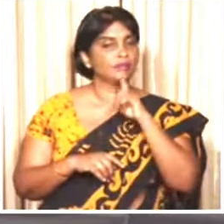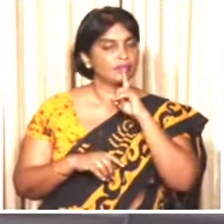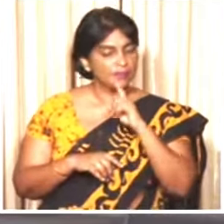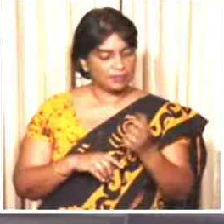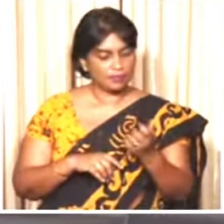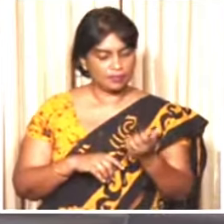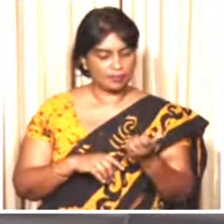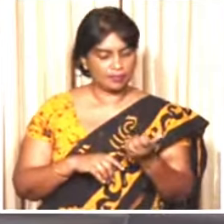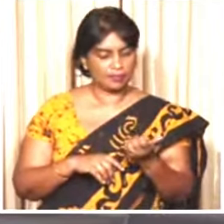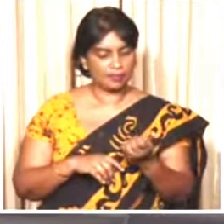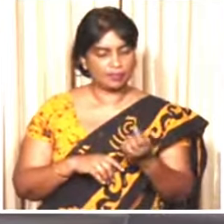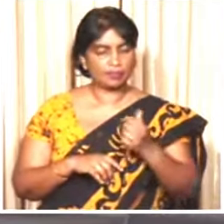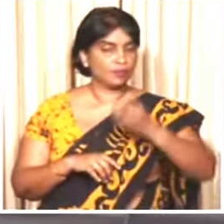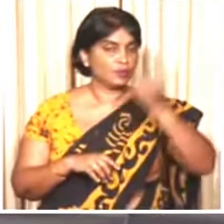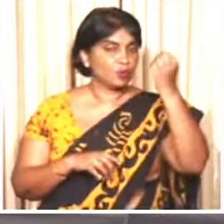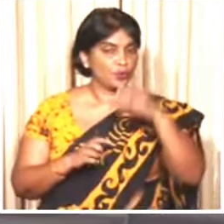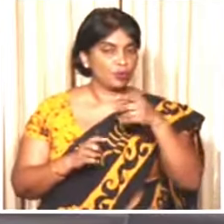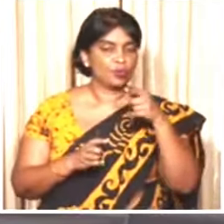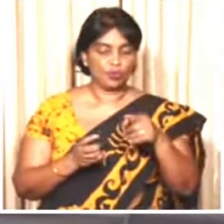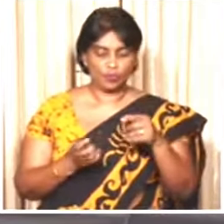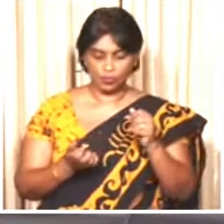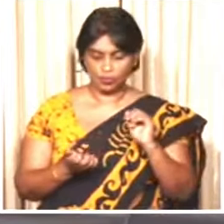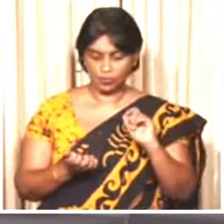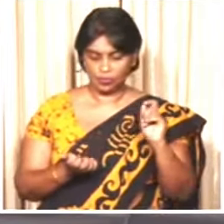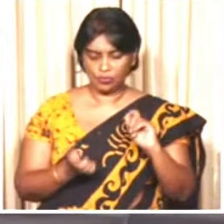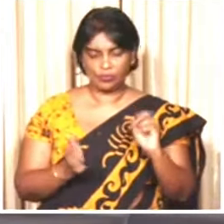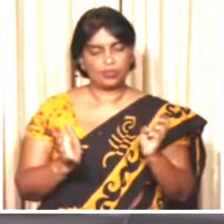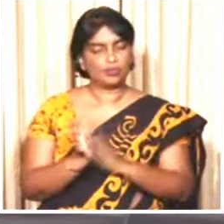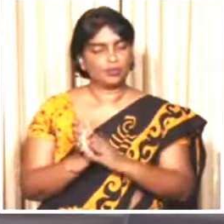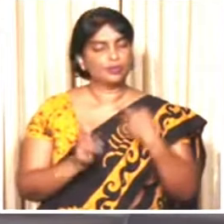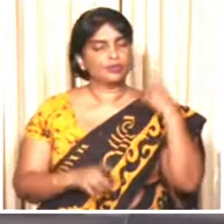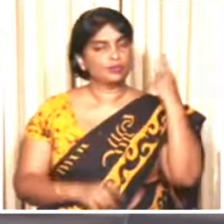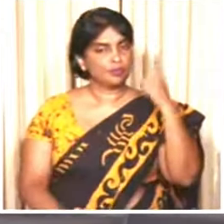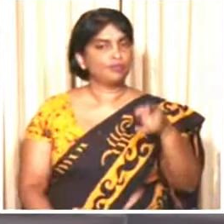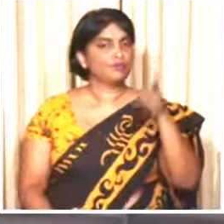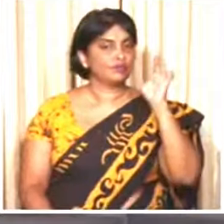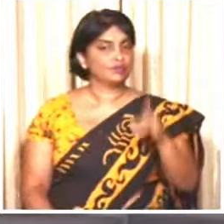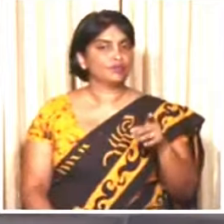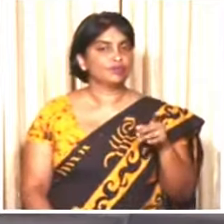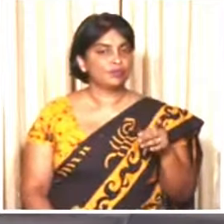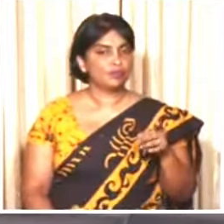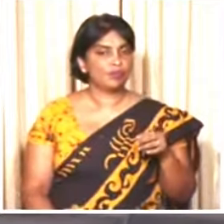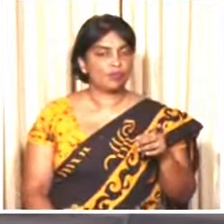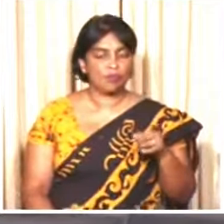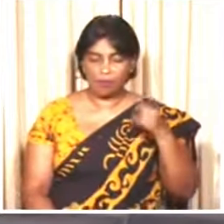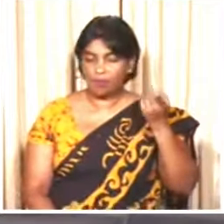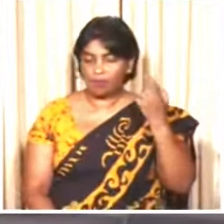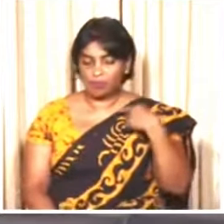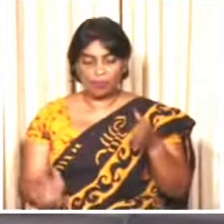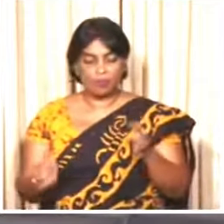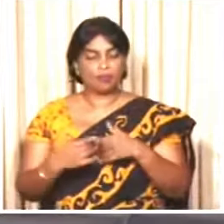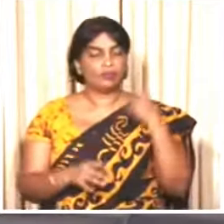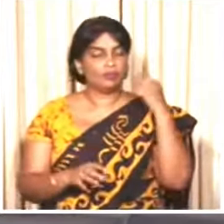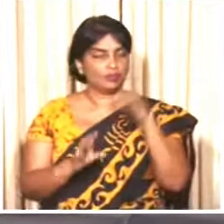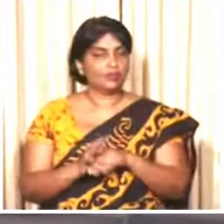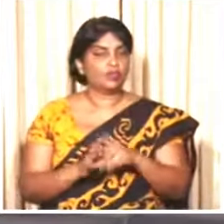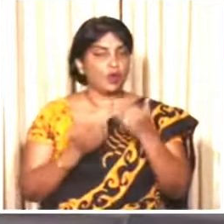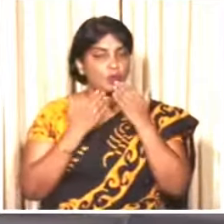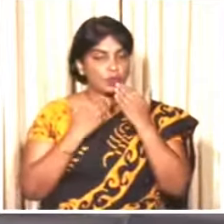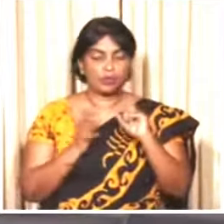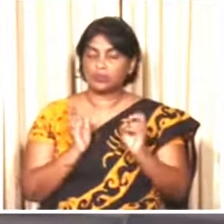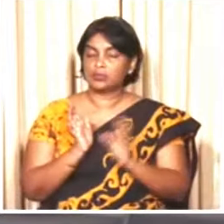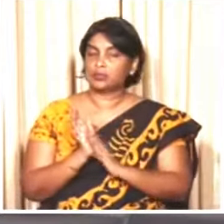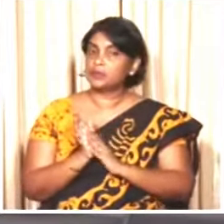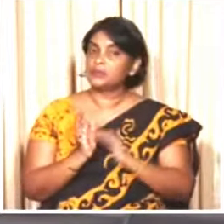කිව්වා අහවල් දවසේ උපදේශකාරක සභාවට ගියා අහවල් දවසේ නෑ කහවල් දවසේ කැබිනට් ගියා